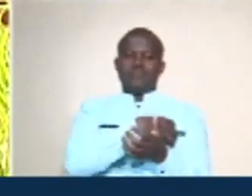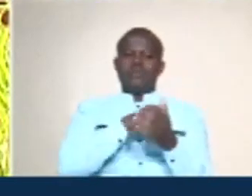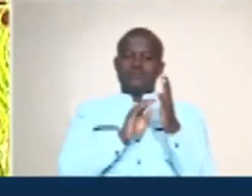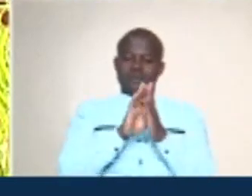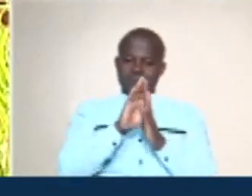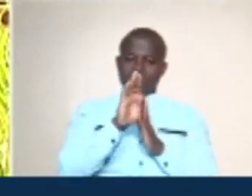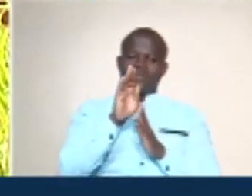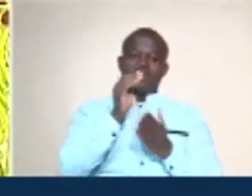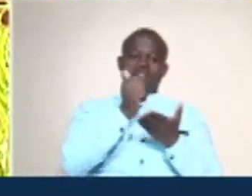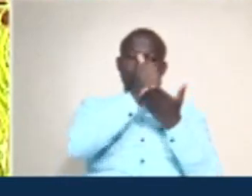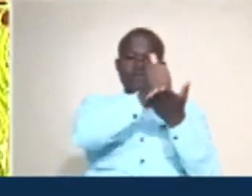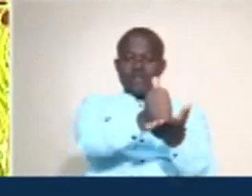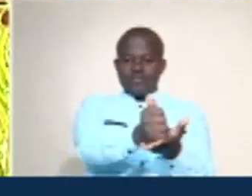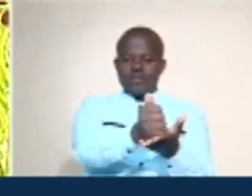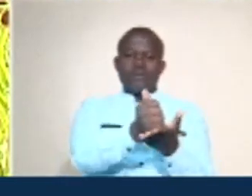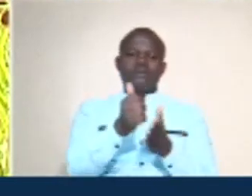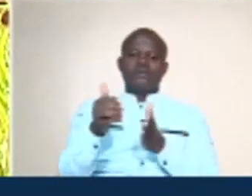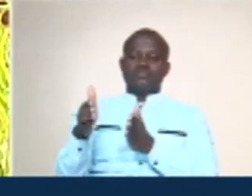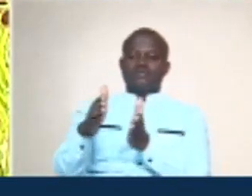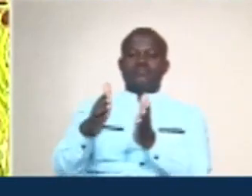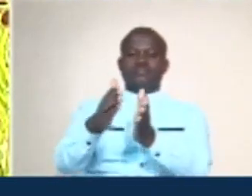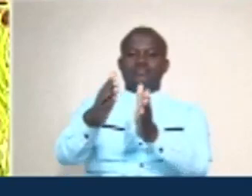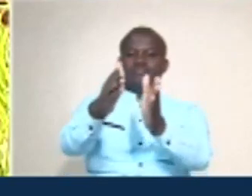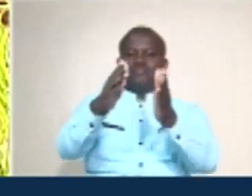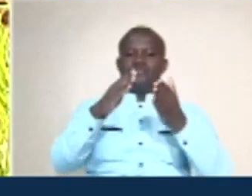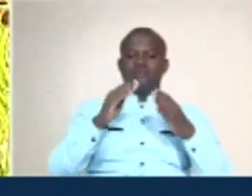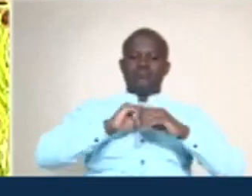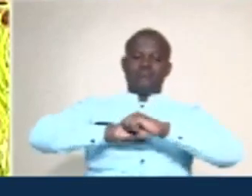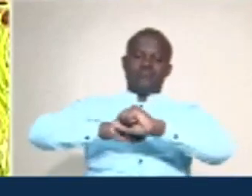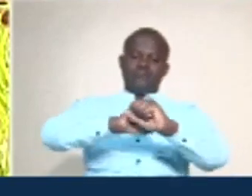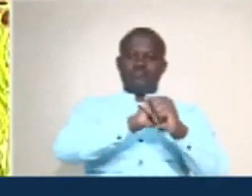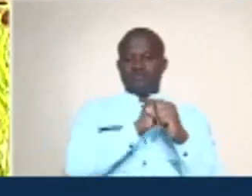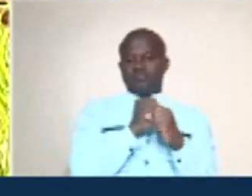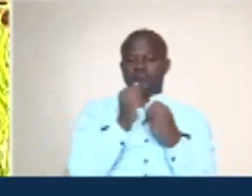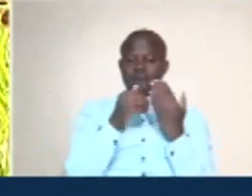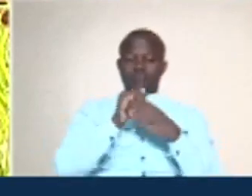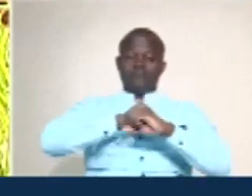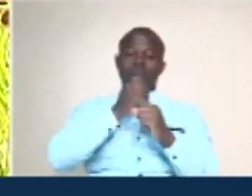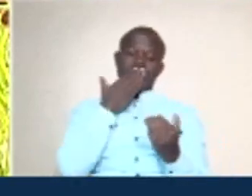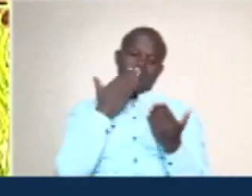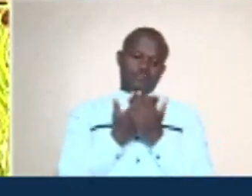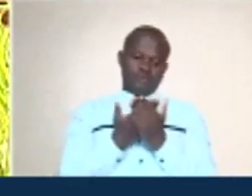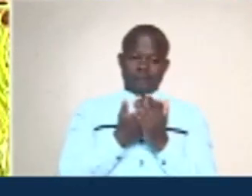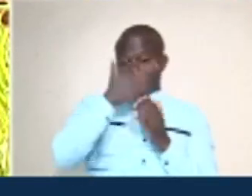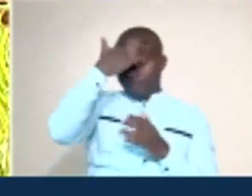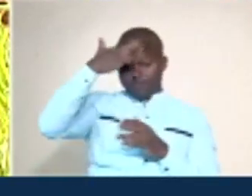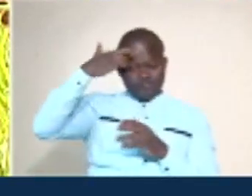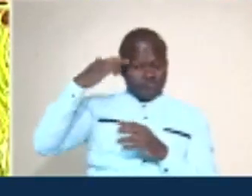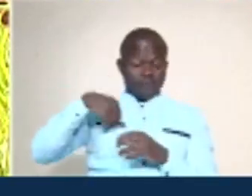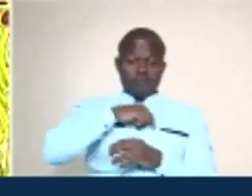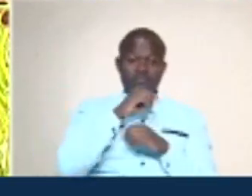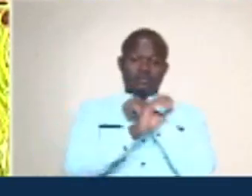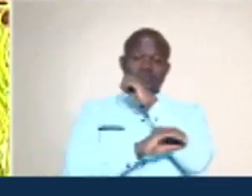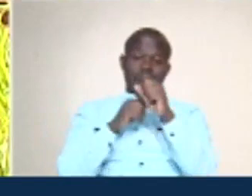zirarirayenga cyangwa ziri kuri kiriya kiyaga kiprotekijwe kirengewe neza. Niyo mpamvu rero